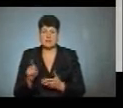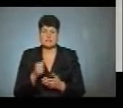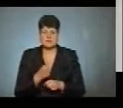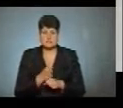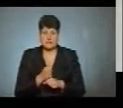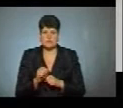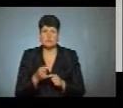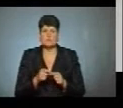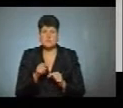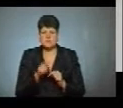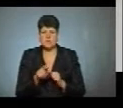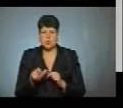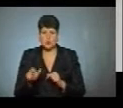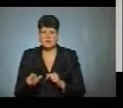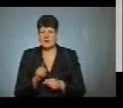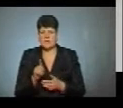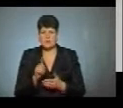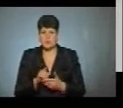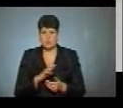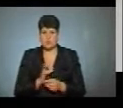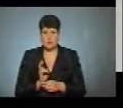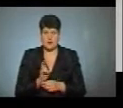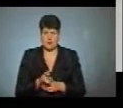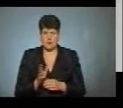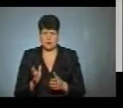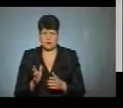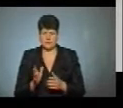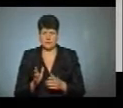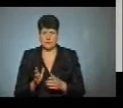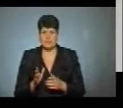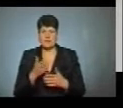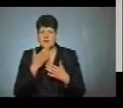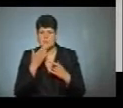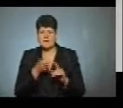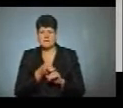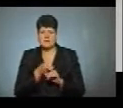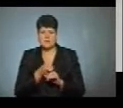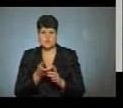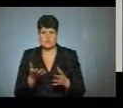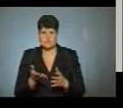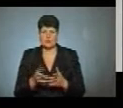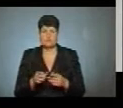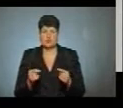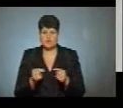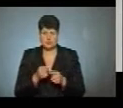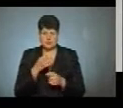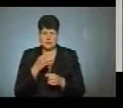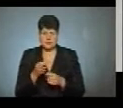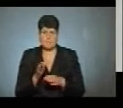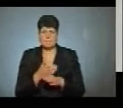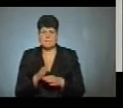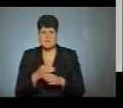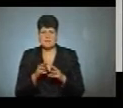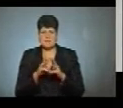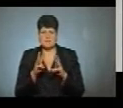не мусили приходити до храму. Відсутність фізичного контакту чітко було наголошено між святими